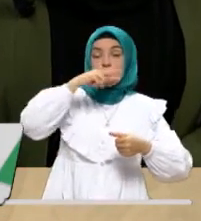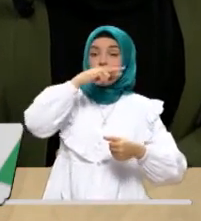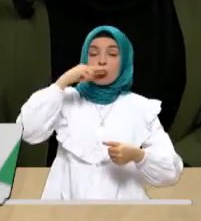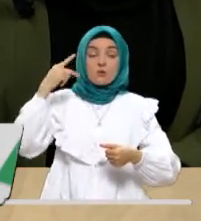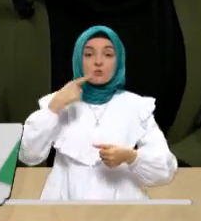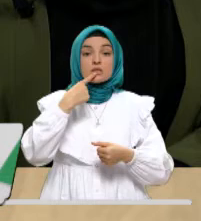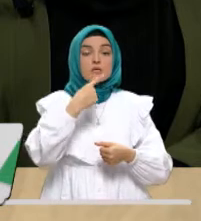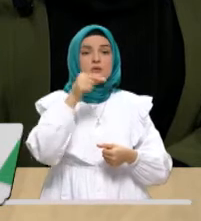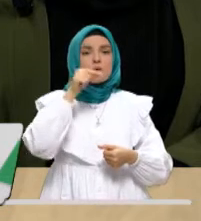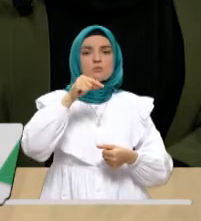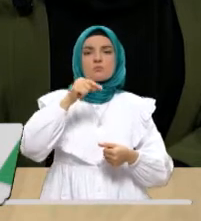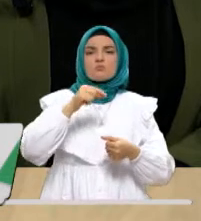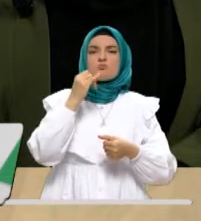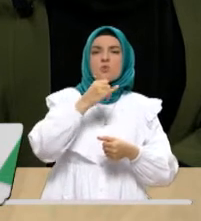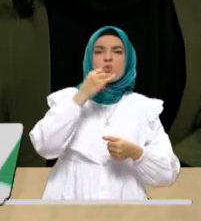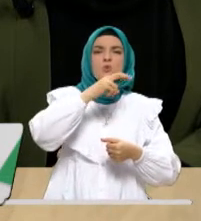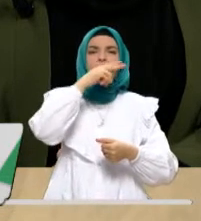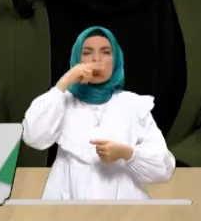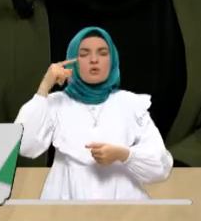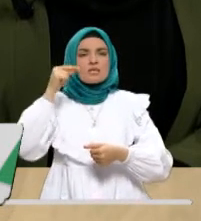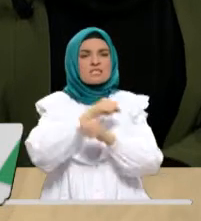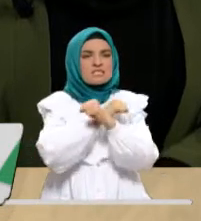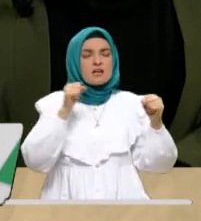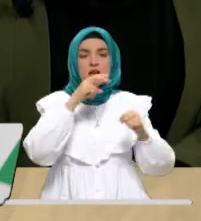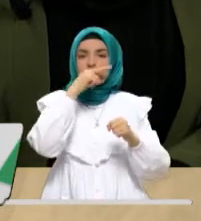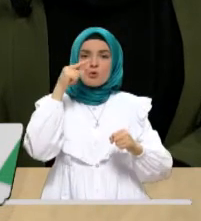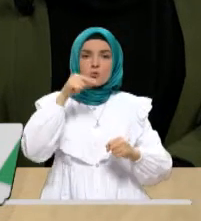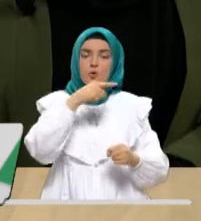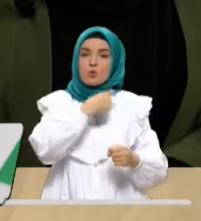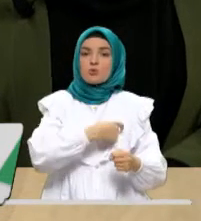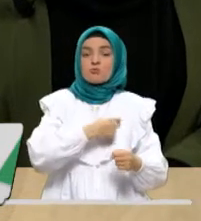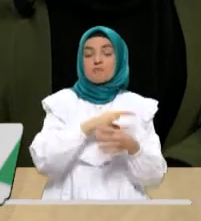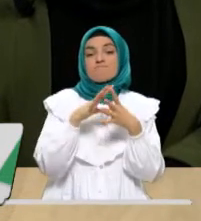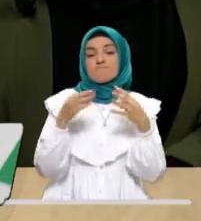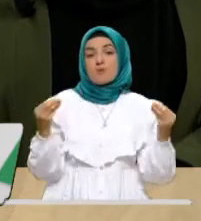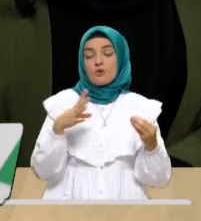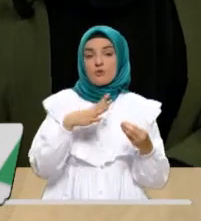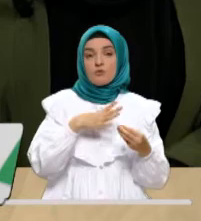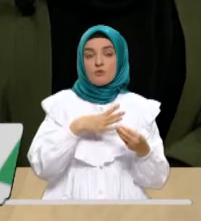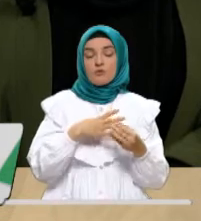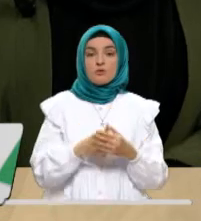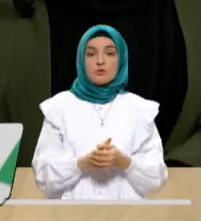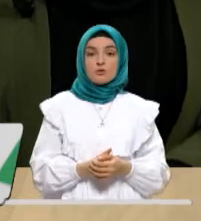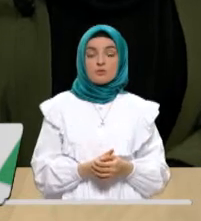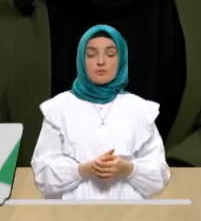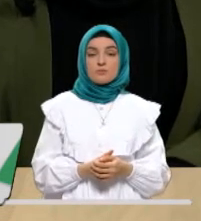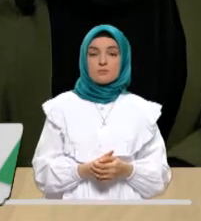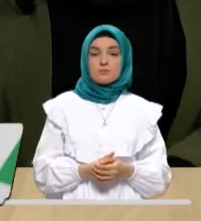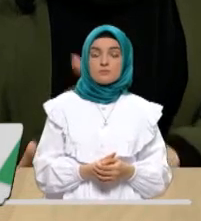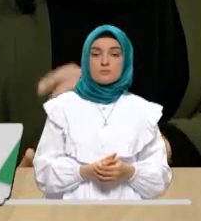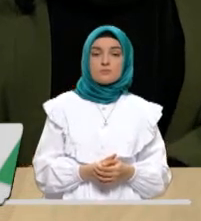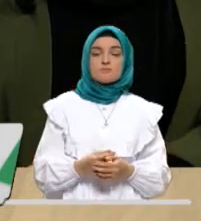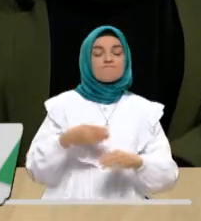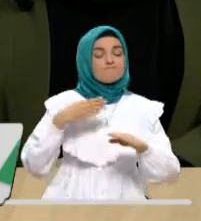yapay kokularla, sentetik şeylerle aslında o özelliğimizi de kaybediyoruz. Çok o yetimiz de çok zarar görüyor zannediyorum. Çok